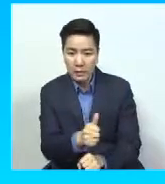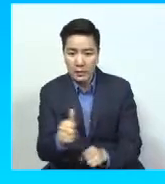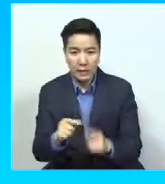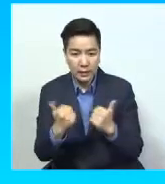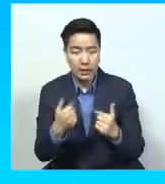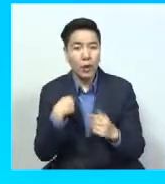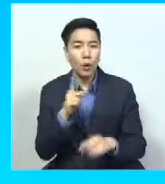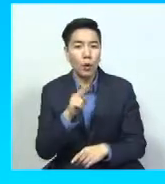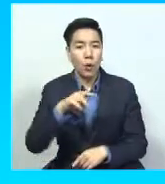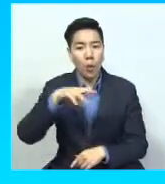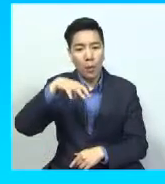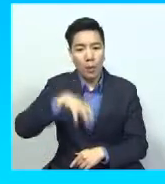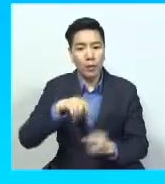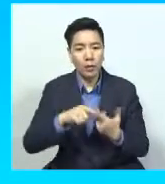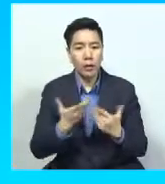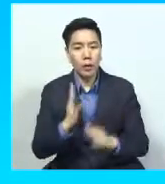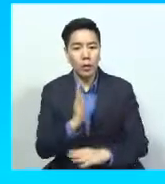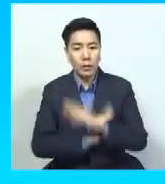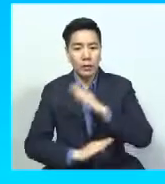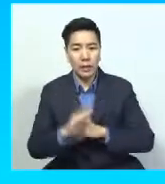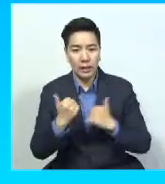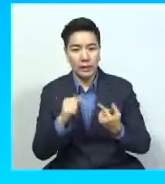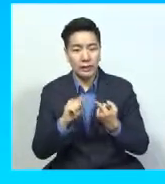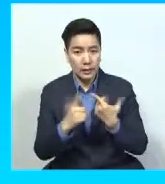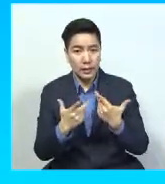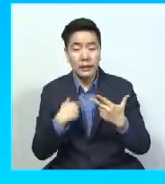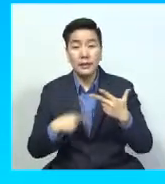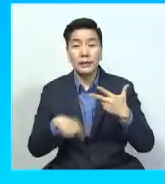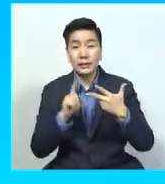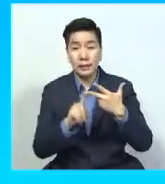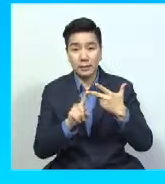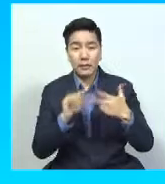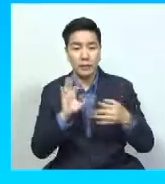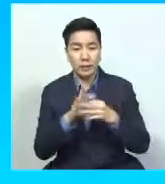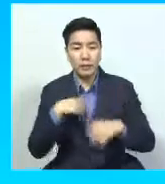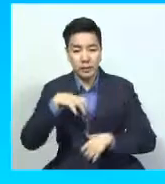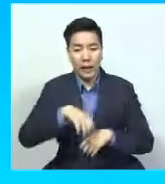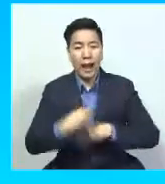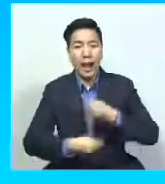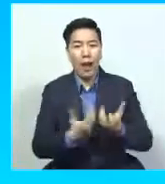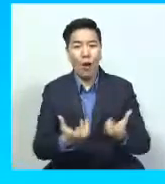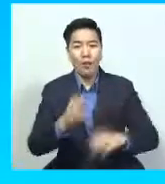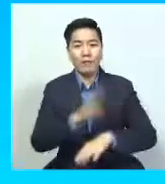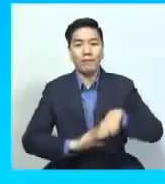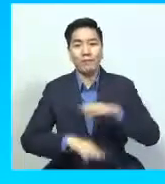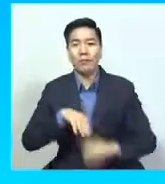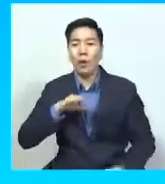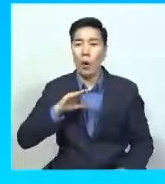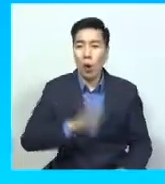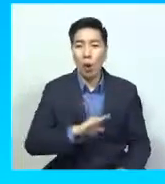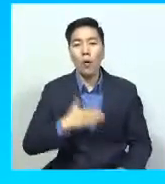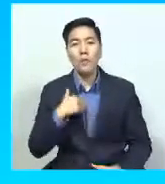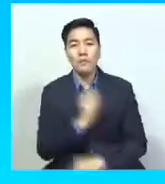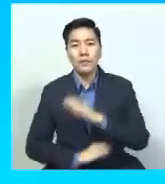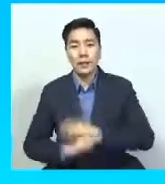เด่นและกรมส่งเสริมและพัฒนาคุณภาพชีวิตคนพิการค่ะส่วนในโซนที่3มีบูธขายผลิตภัณฑ์คนพิการและกลุ่ม